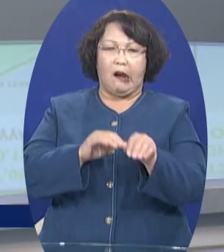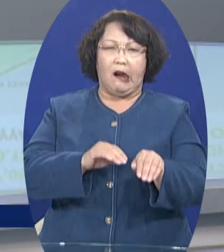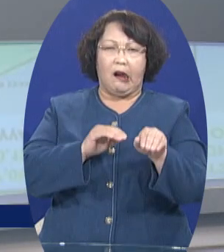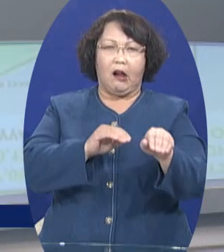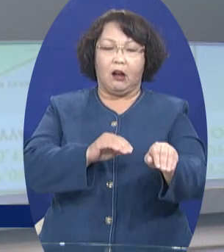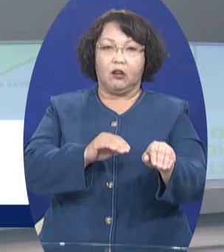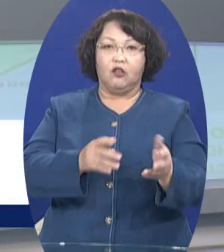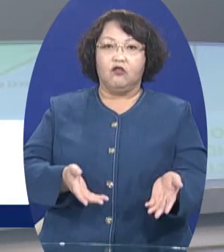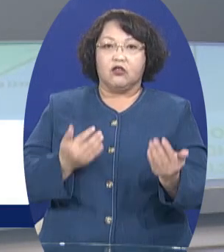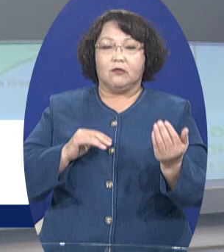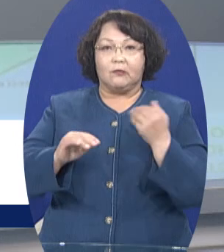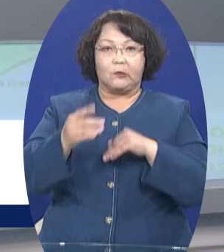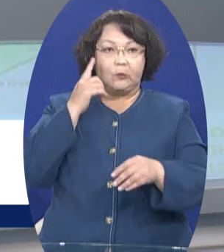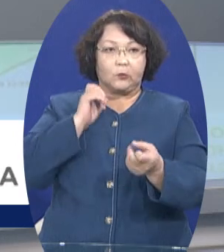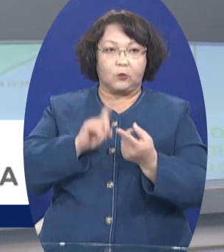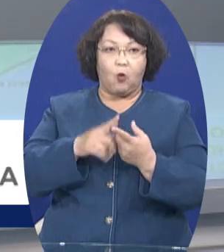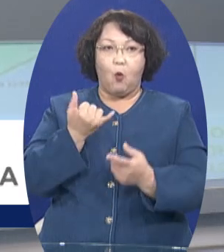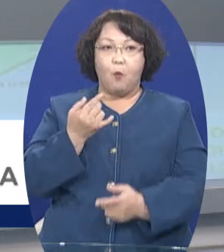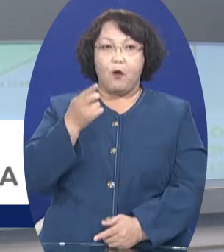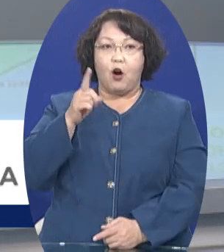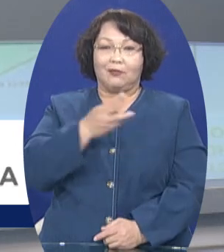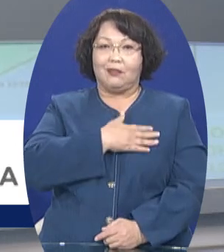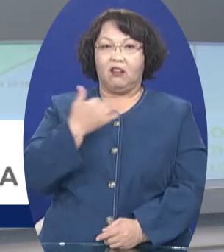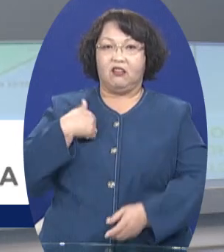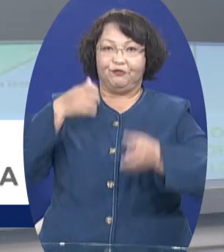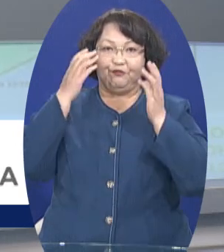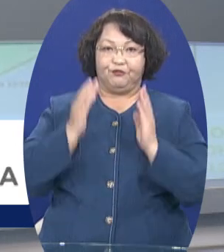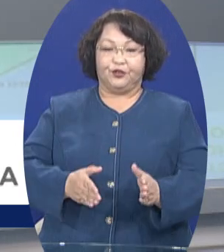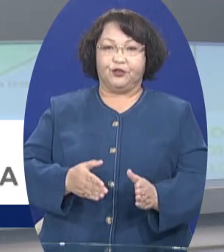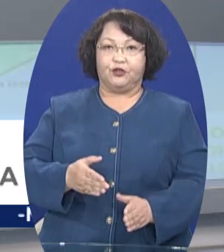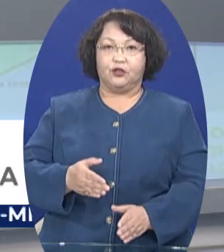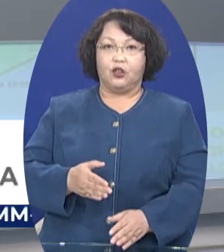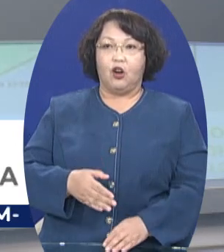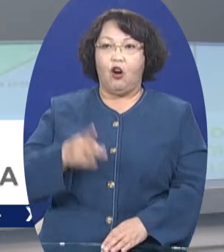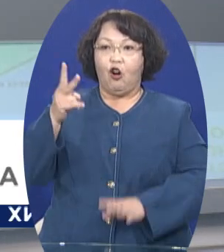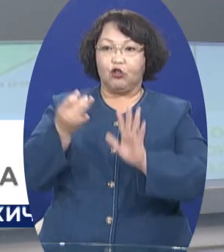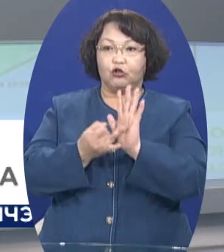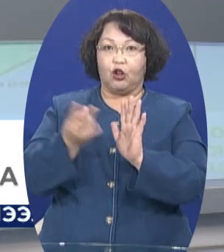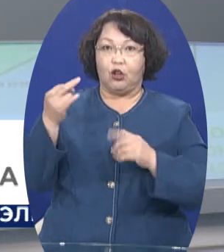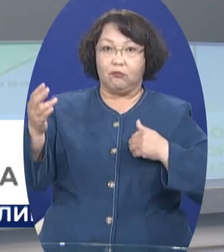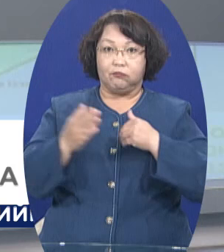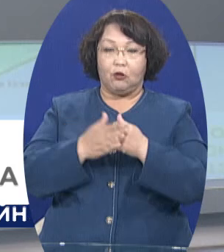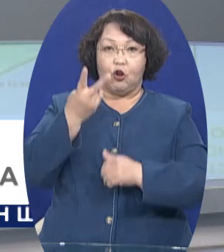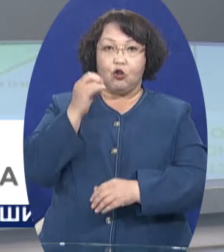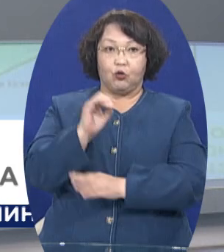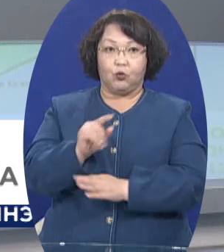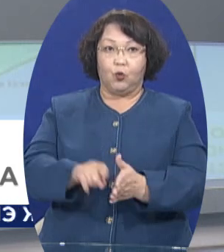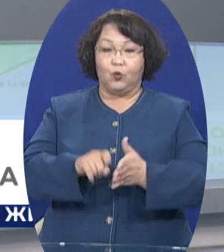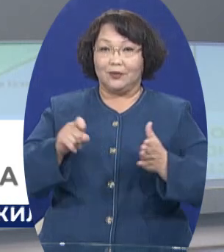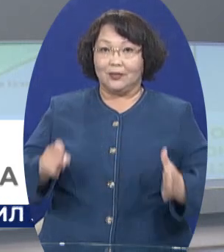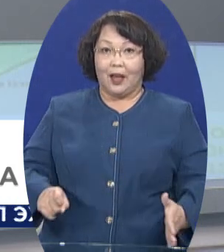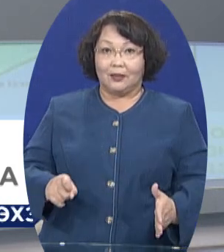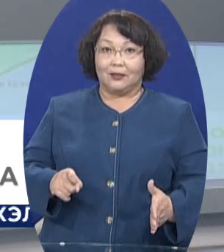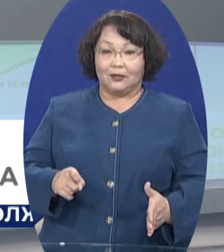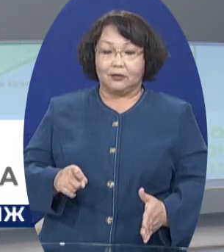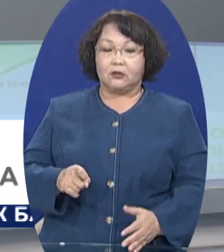нийслэлийн засаг даргын захирамж гарлаа. Энэ хүрээнд энэ сарын 26-наас эхлээд 20 хоногийн турш нийслэл Улаанбаатарын замын хөдөлгөөнд оролцож байгаа тээврийн